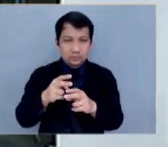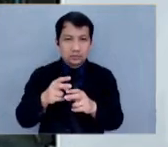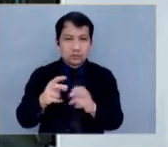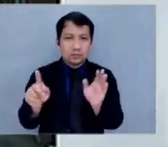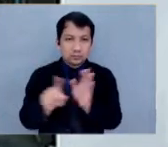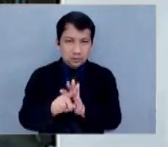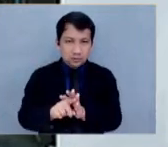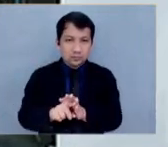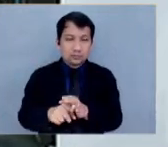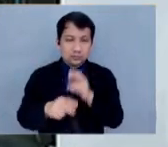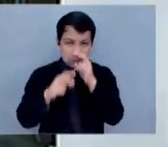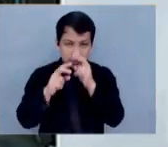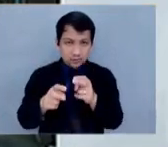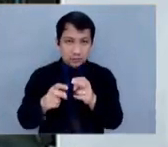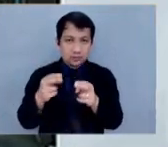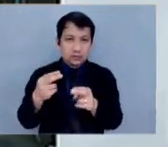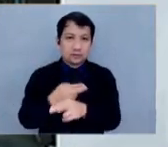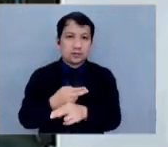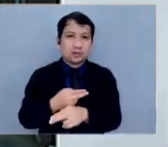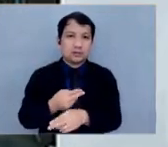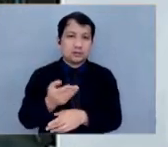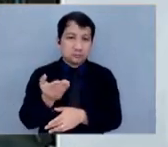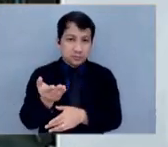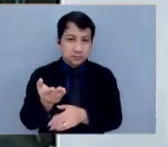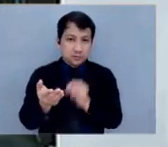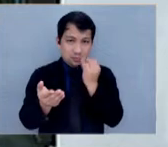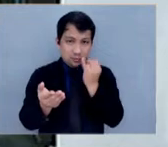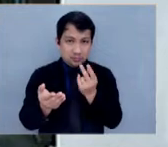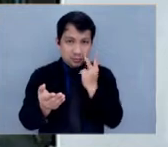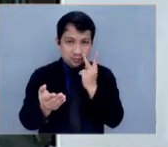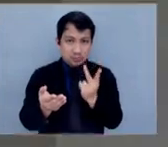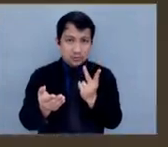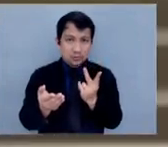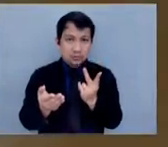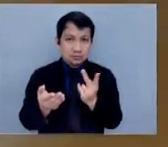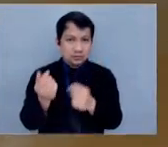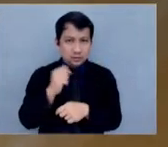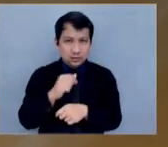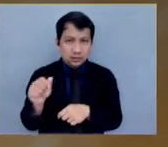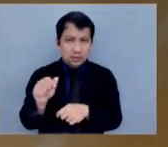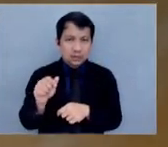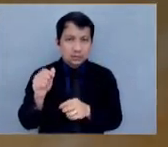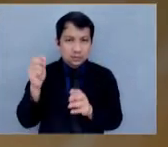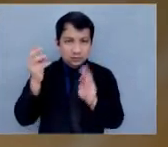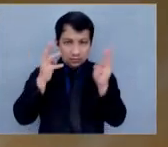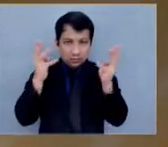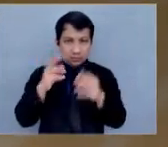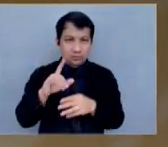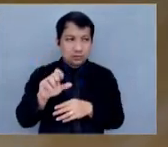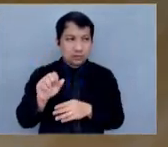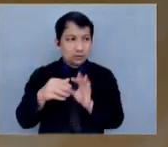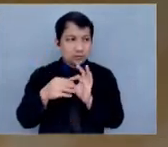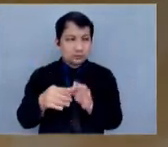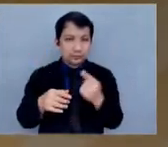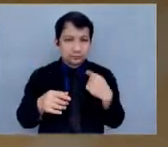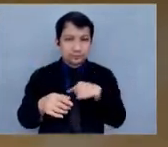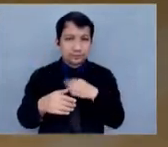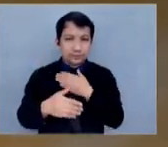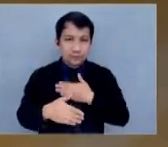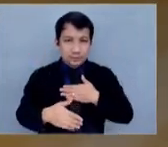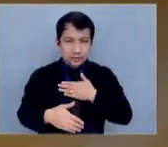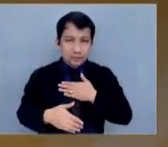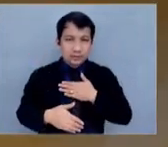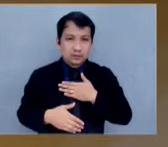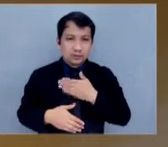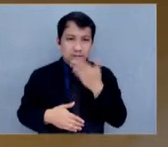strictly regulated. So pag may makita man kayong any wildlife, tarsier ba yan, please